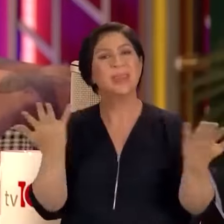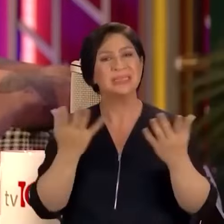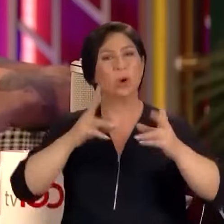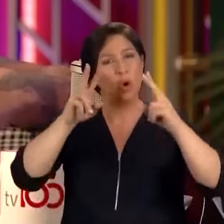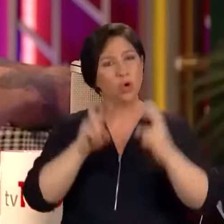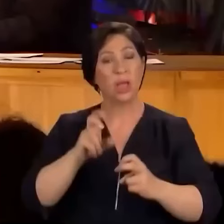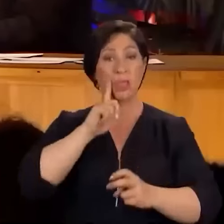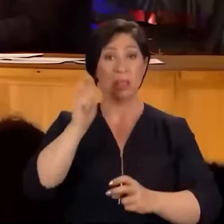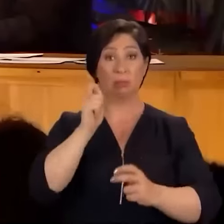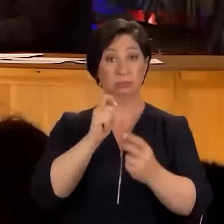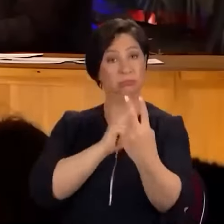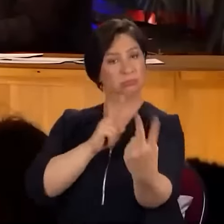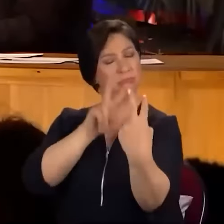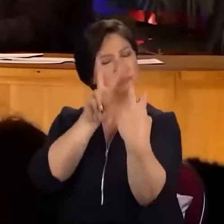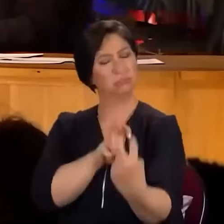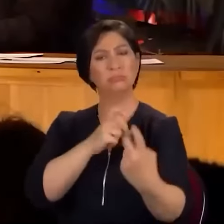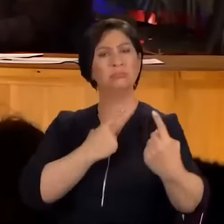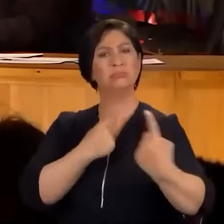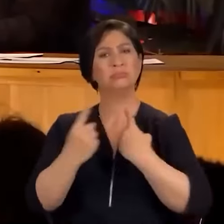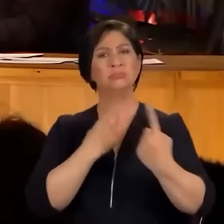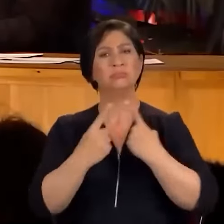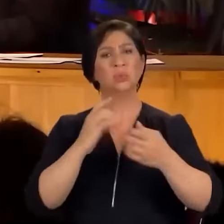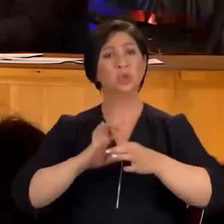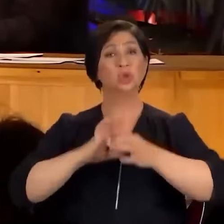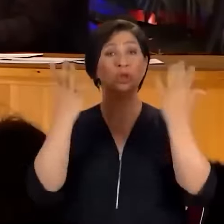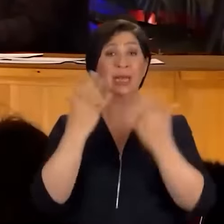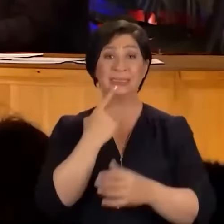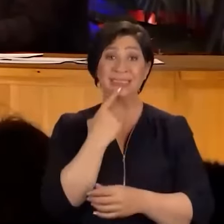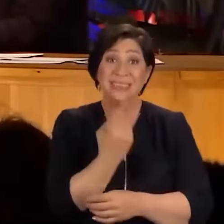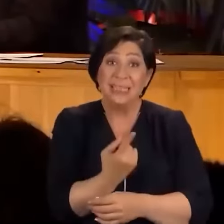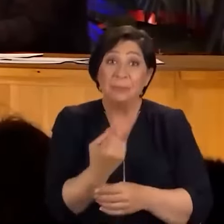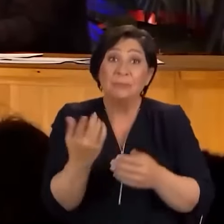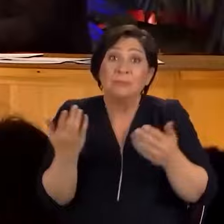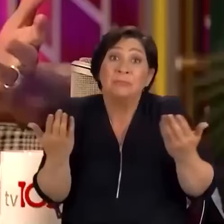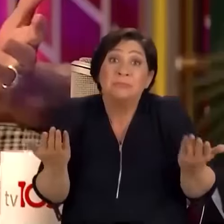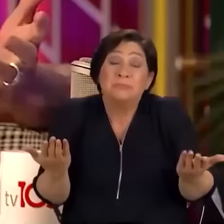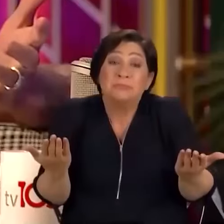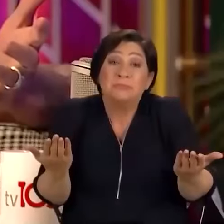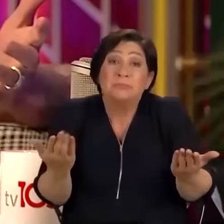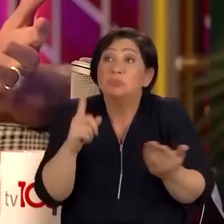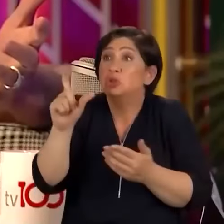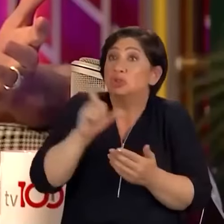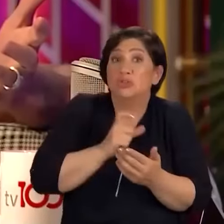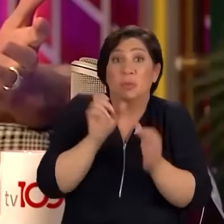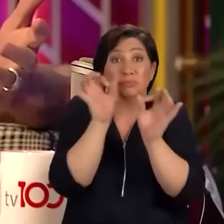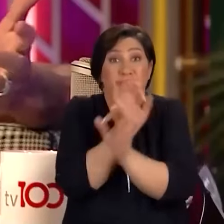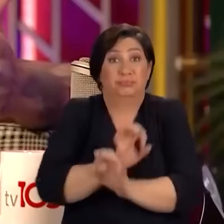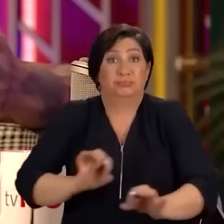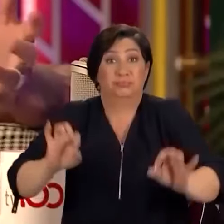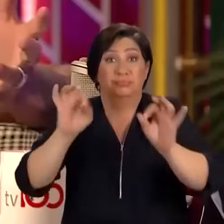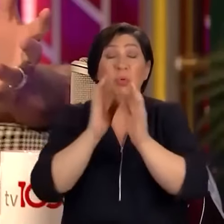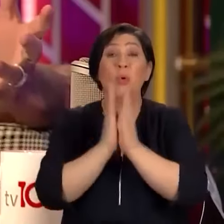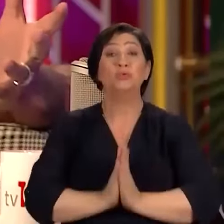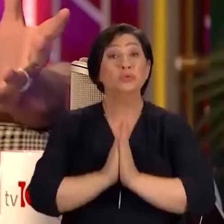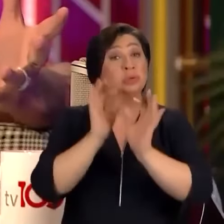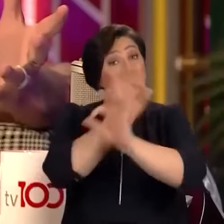gerekiyorsa, aynen, iki delikanlı nasıl çözecekse o şekilde biz çözeriz, aynen, dedim. Tebrik ediyorum. Tebrik ama ediyorum. Buna, şey, buna bir cevap harbi gelmediği için harbi